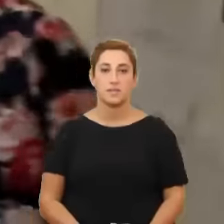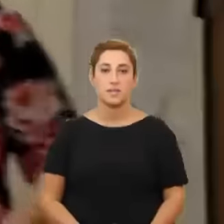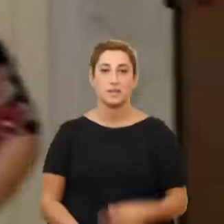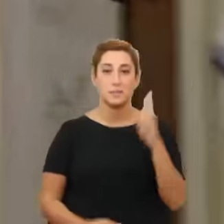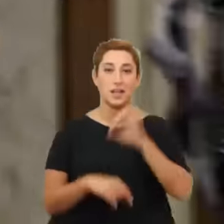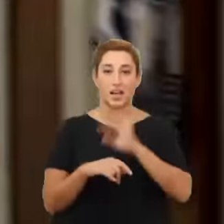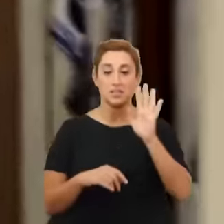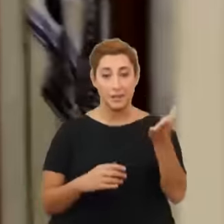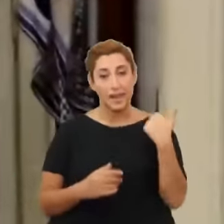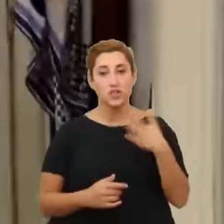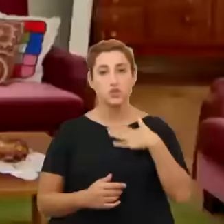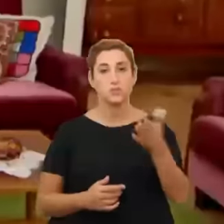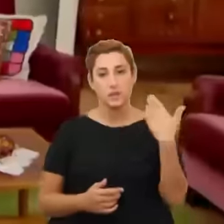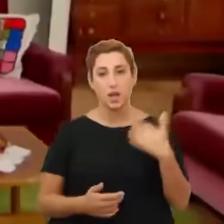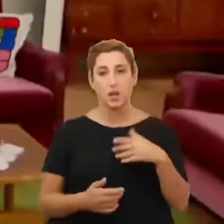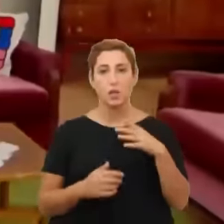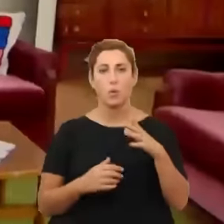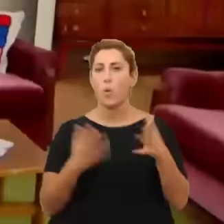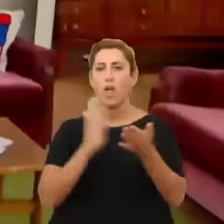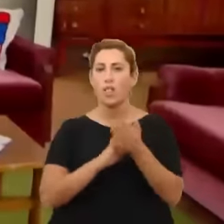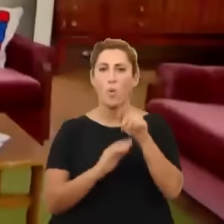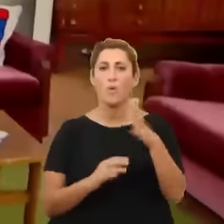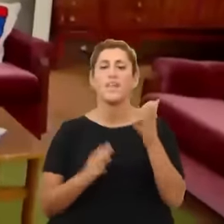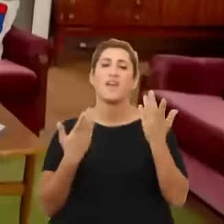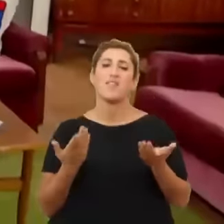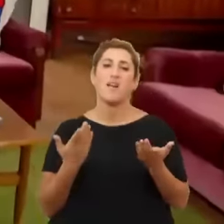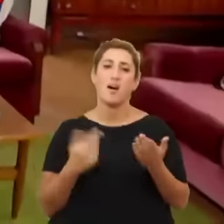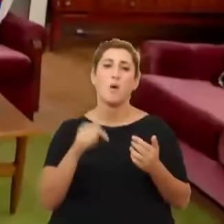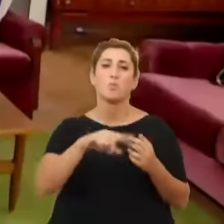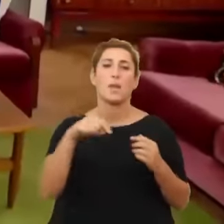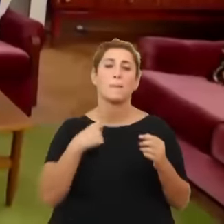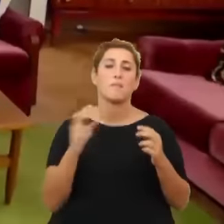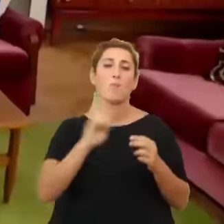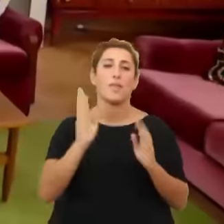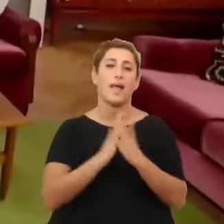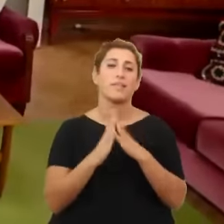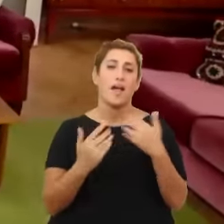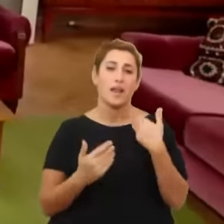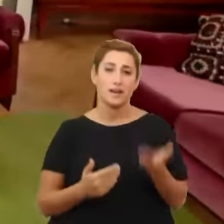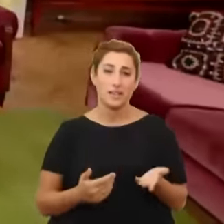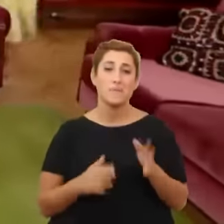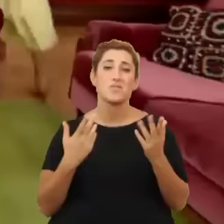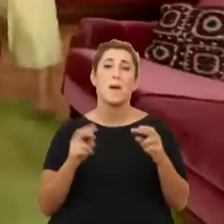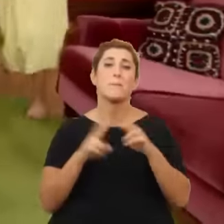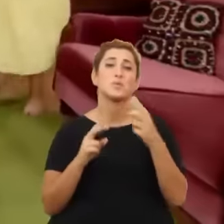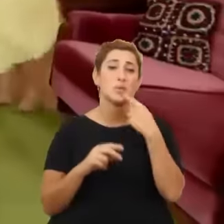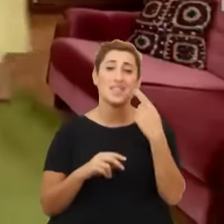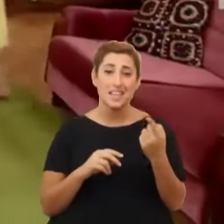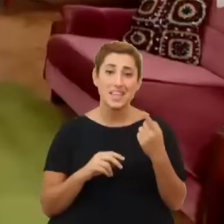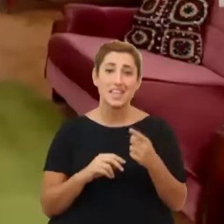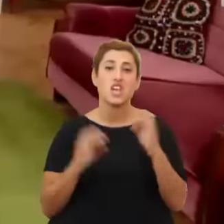Bir dakika şimdi. Gel canım gel. Abla. O ne o elindeki öyle? Ya bunlar benim moda dergilerim. Ya Mesut dedi